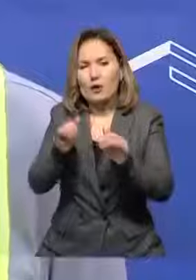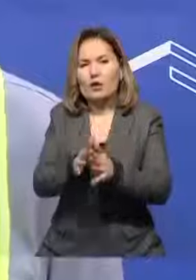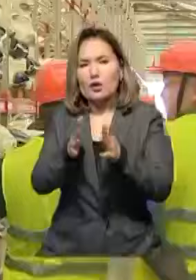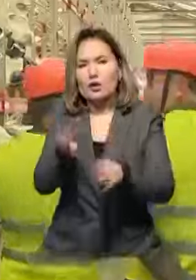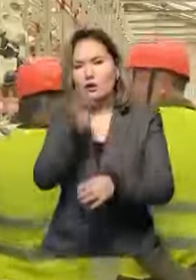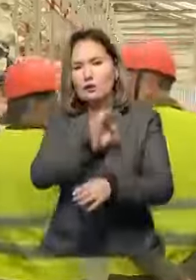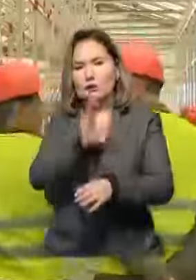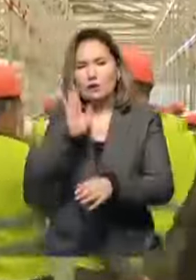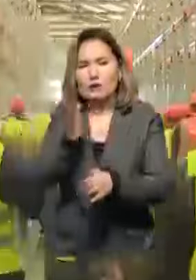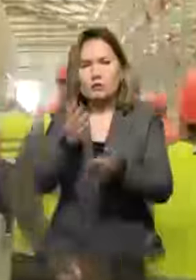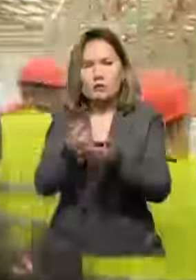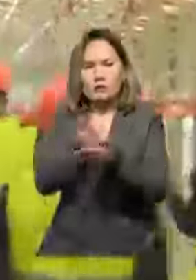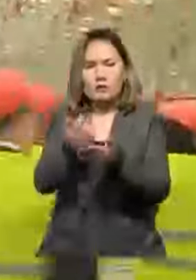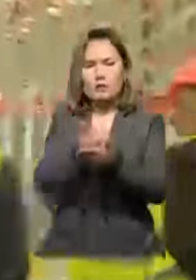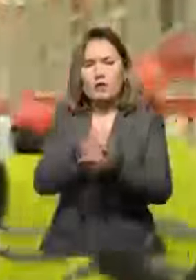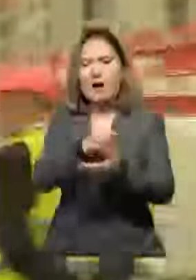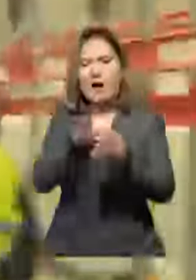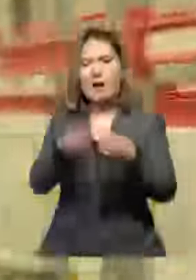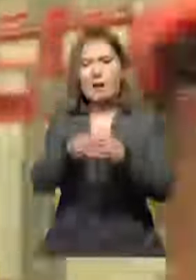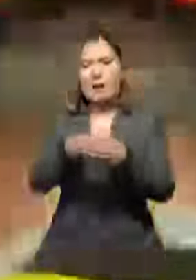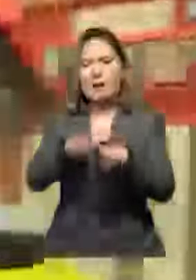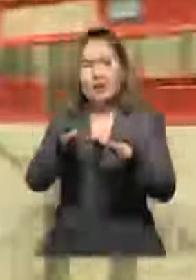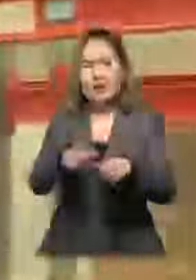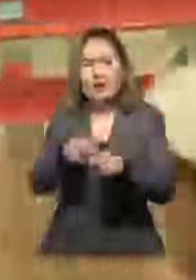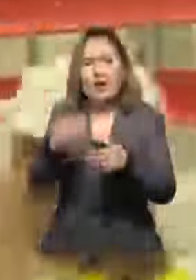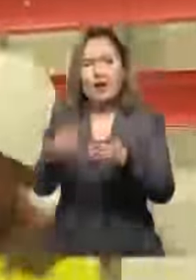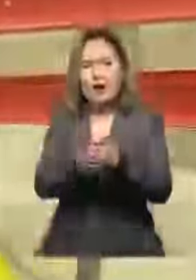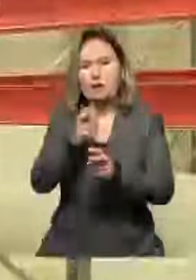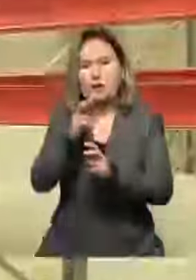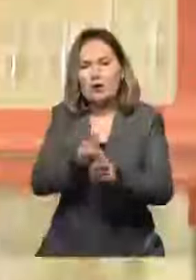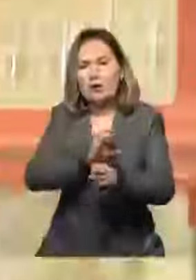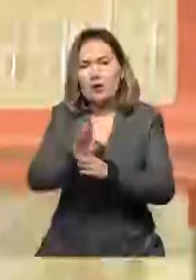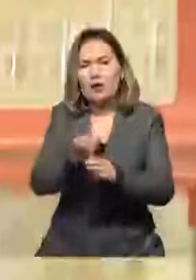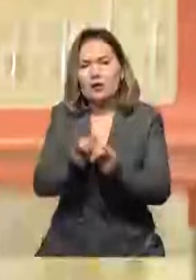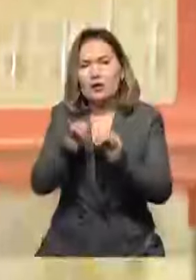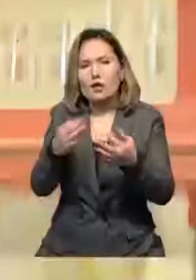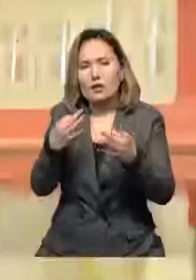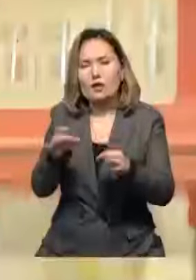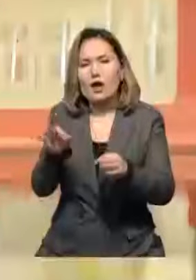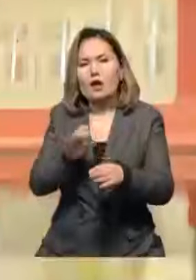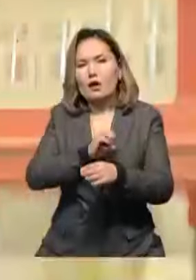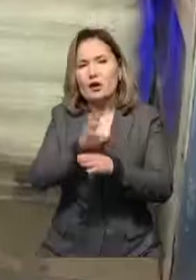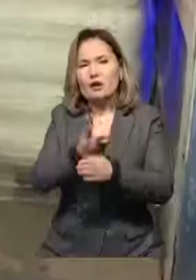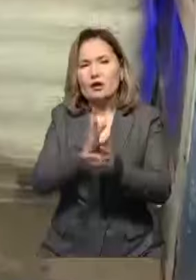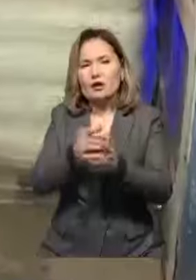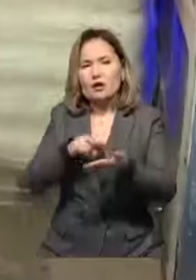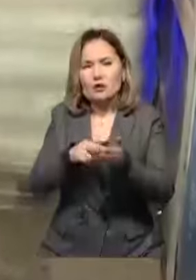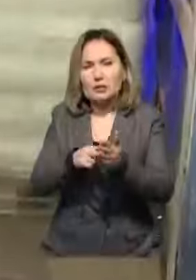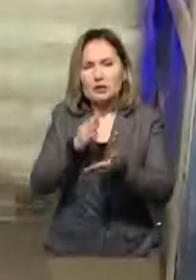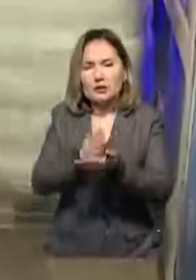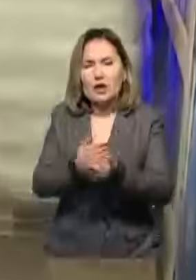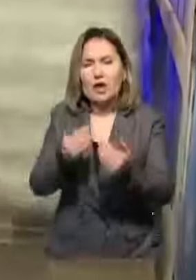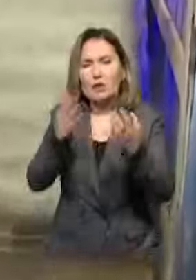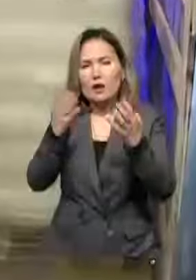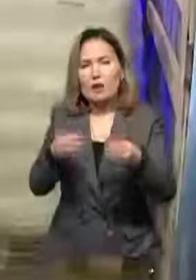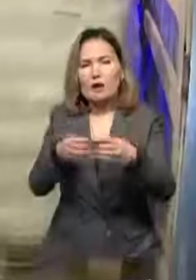әсер етеді. KPI компаниясы жергілікті қайта өңдеушілерге қолжетімді көлемдегі өнімді тасымалдауды жоспарлап отыр.